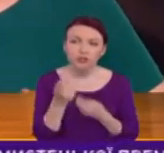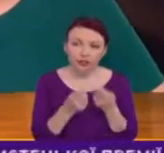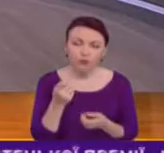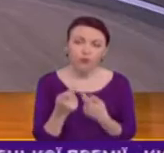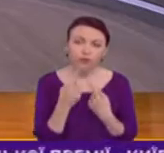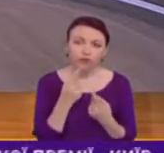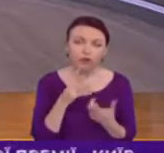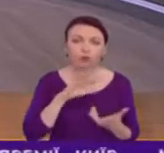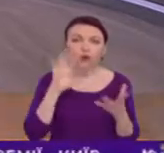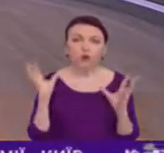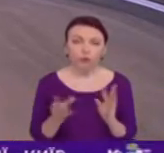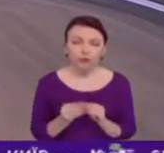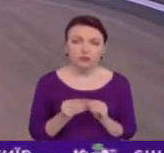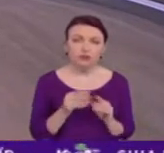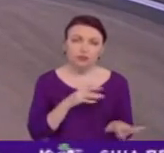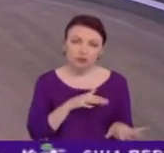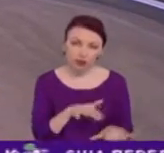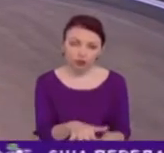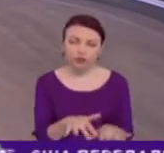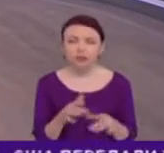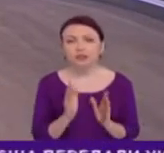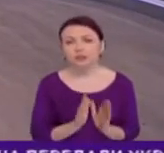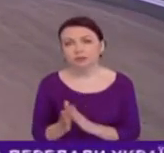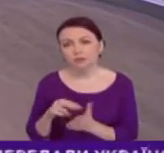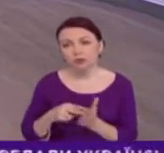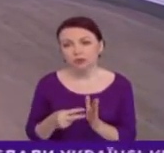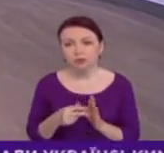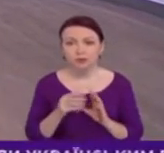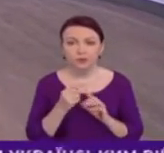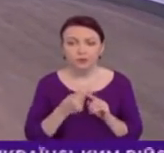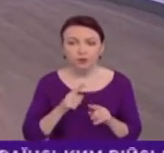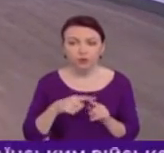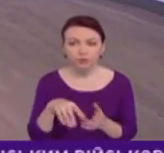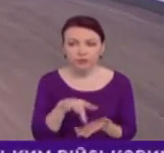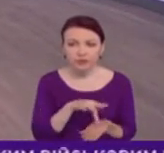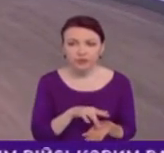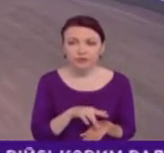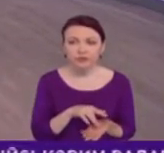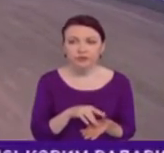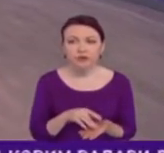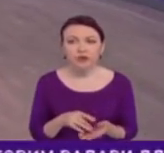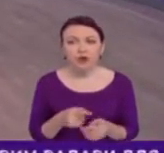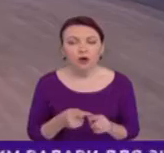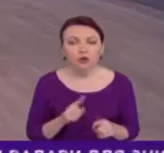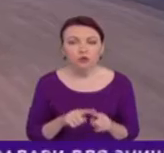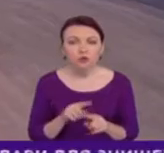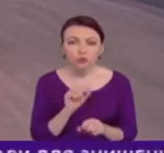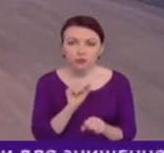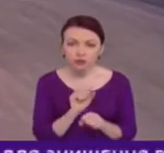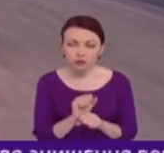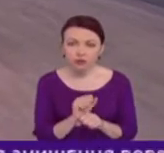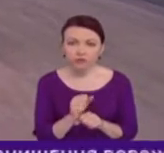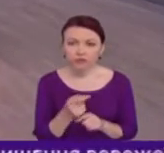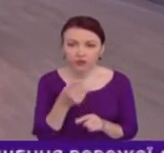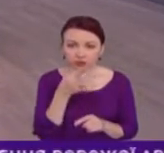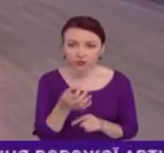про комплексні заходи системні, які плануються у місті. Але отут хочу на такому практичному нюансі зупинитися з приводу. От ви зазначили, що в